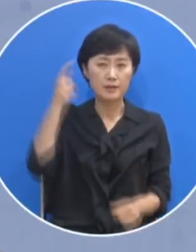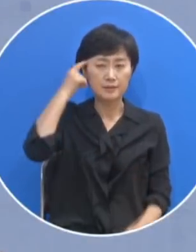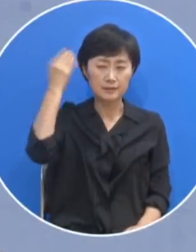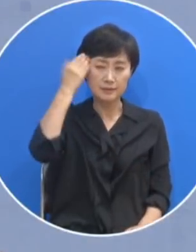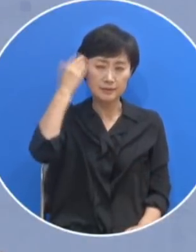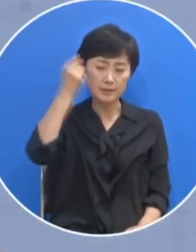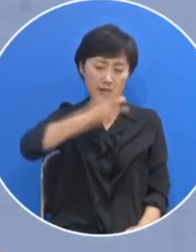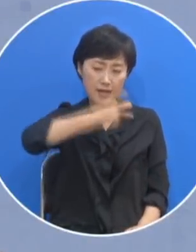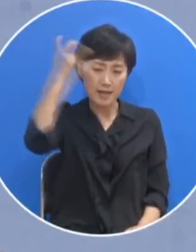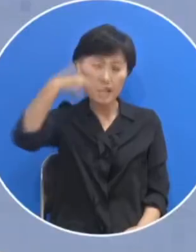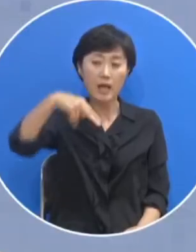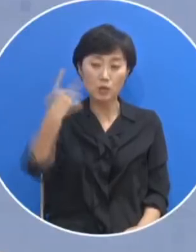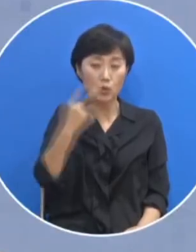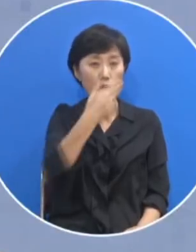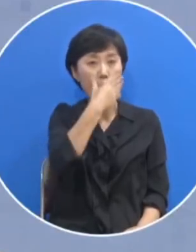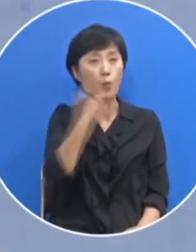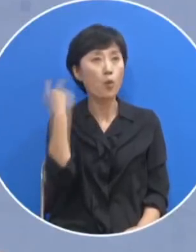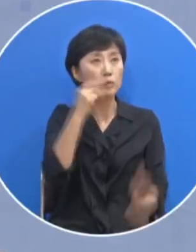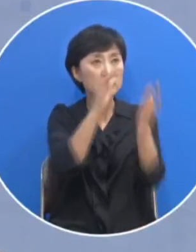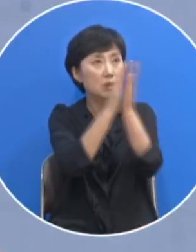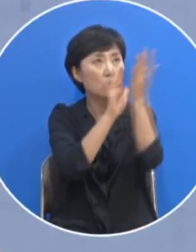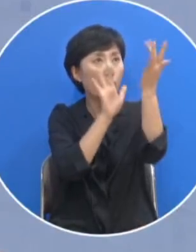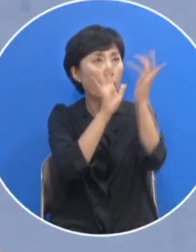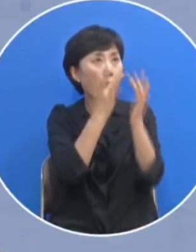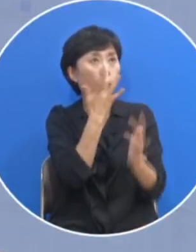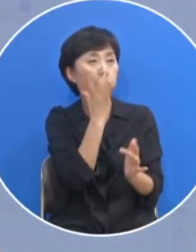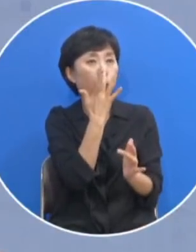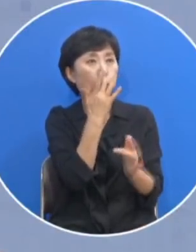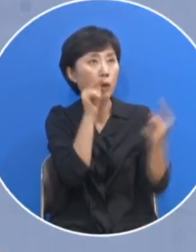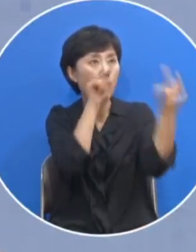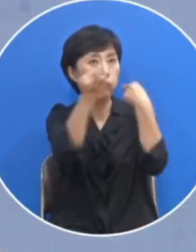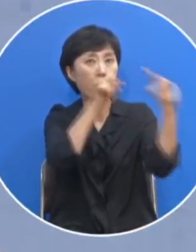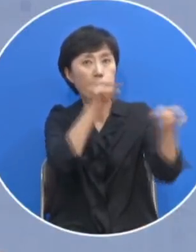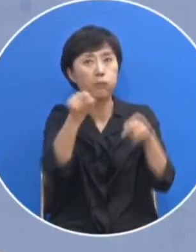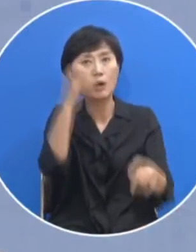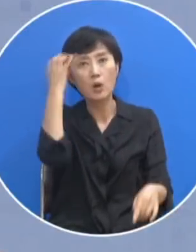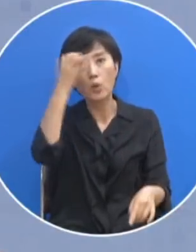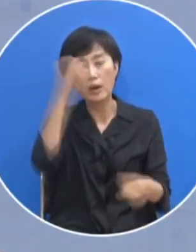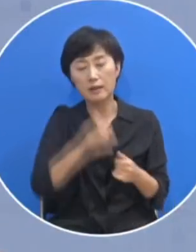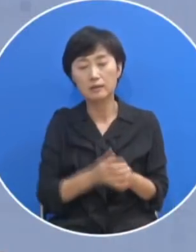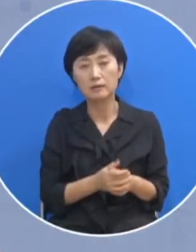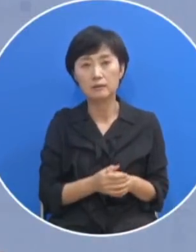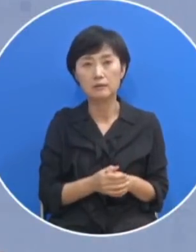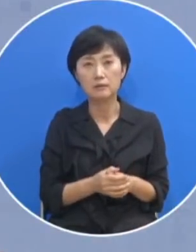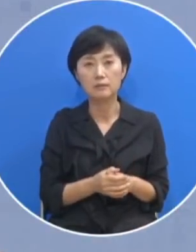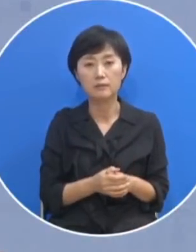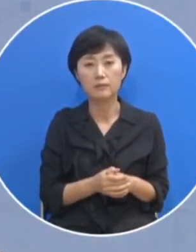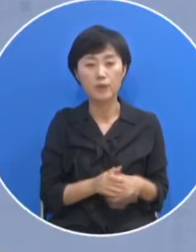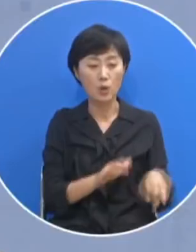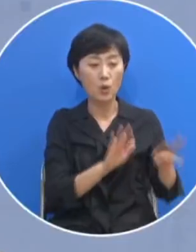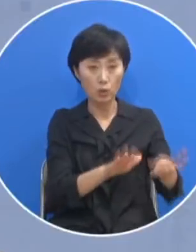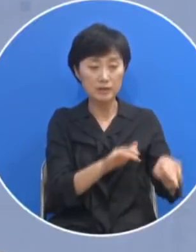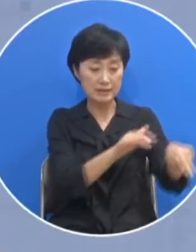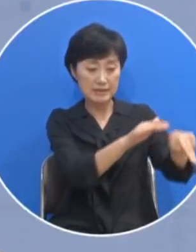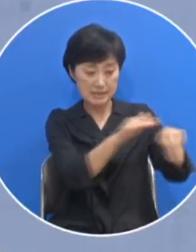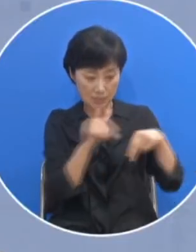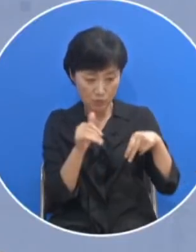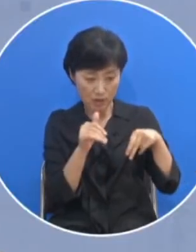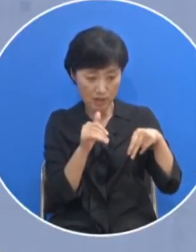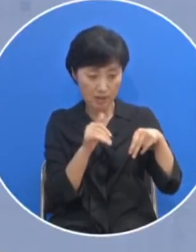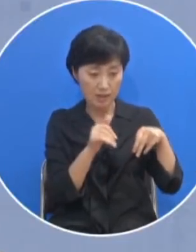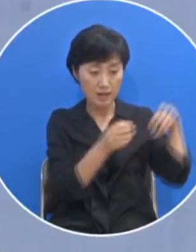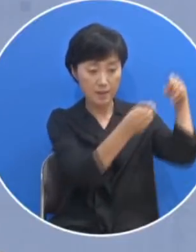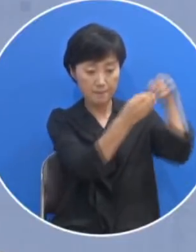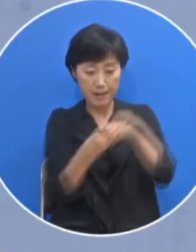하위 나하 9회말 bb 주 나노 패턴이 링컨 이걸 3월이 타고 좀 쎄 하며 거기에 따위 되게 전달된 cera